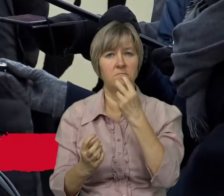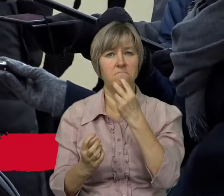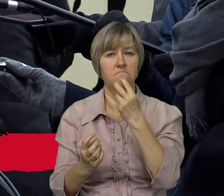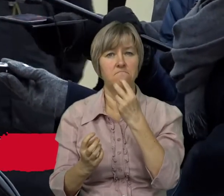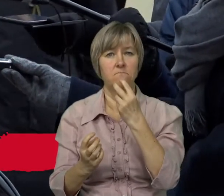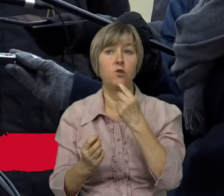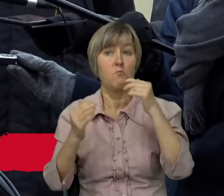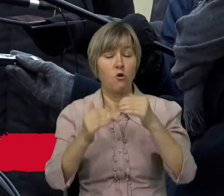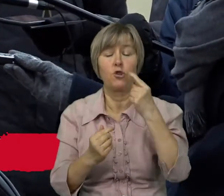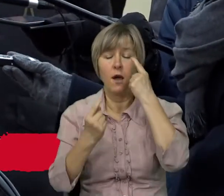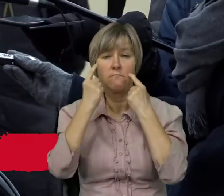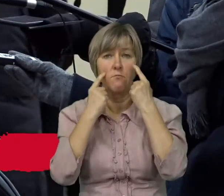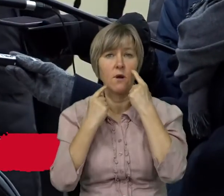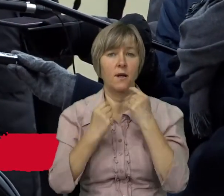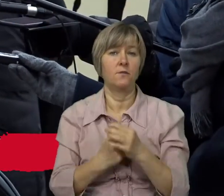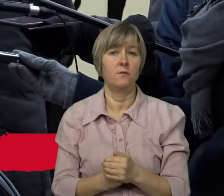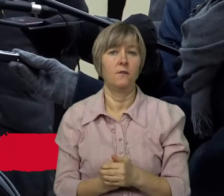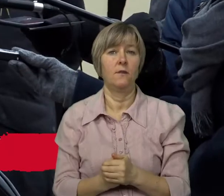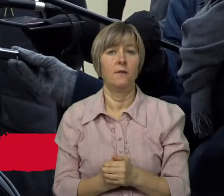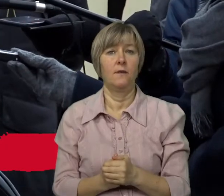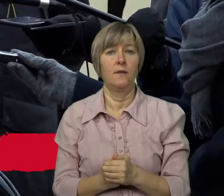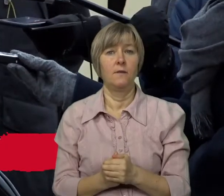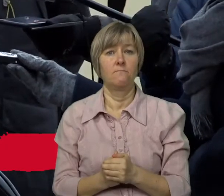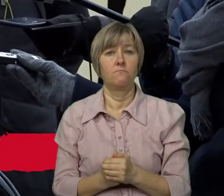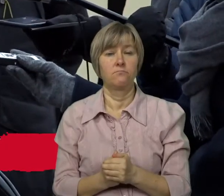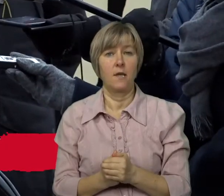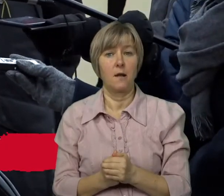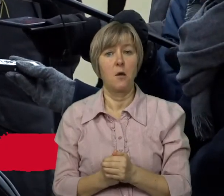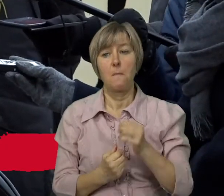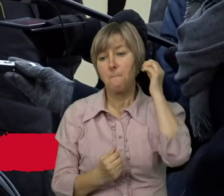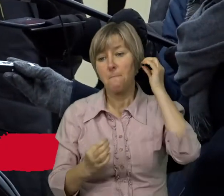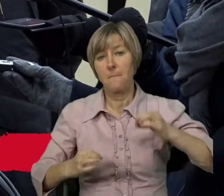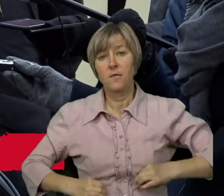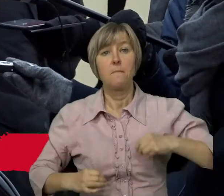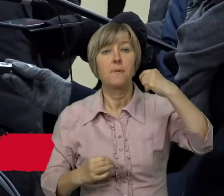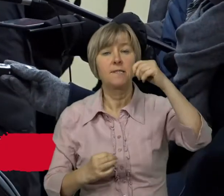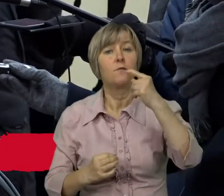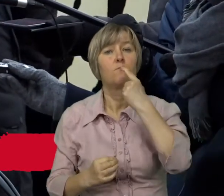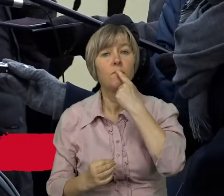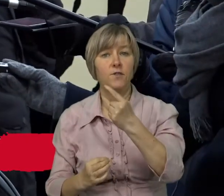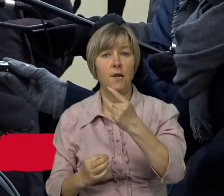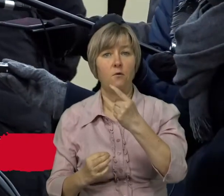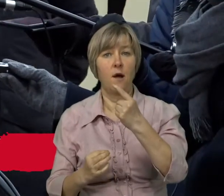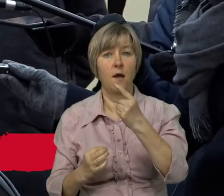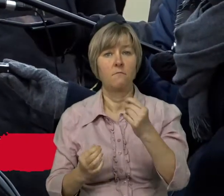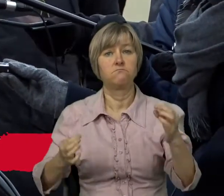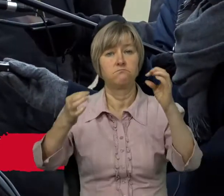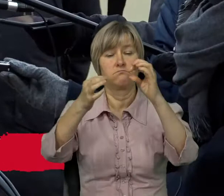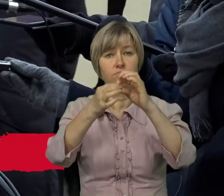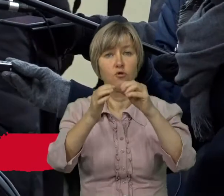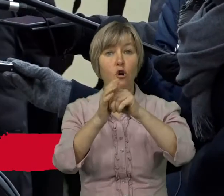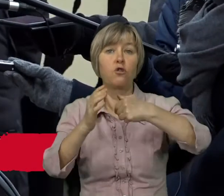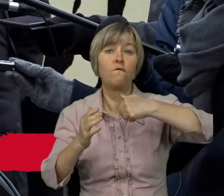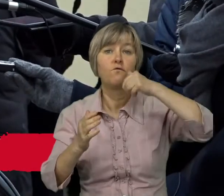uronić. Poza tym, tak jak pani prezydent wspomniała, montujemy już od wczoraj